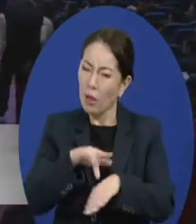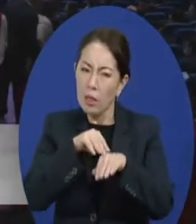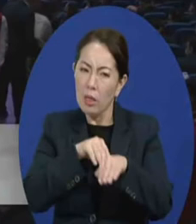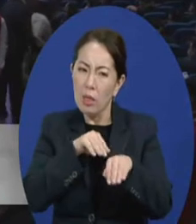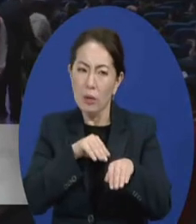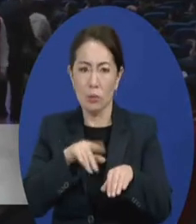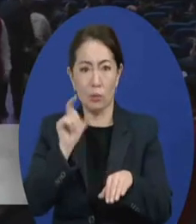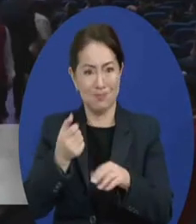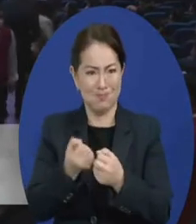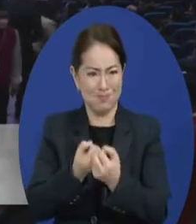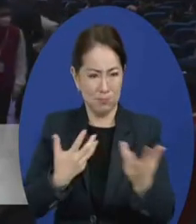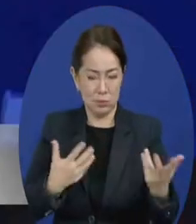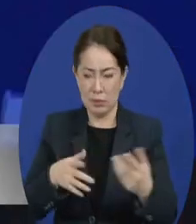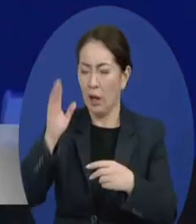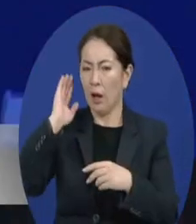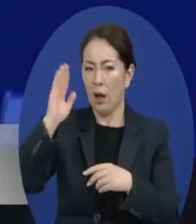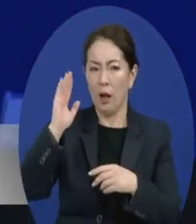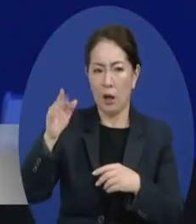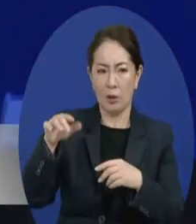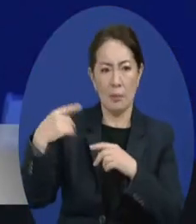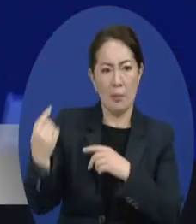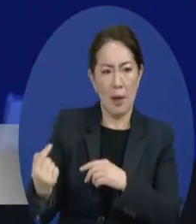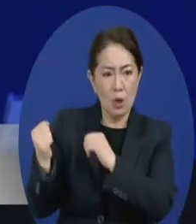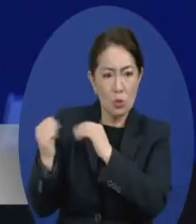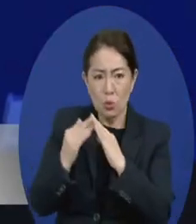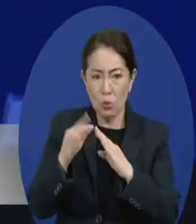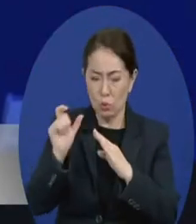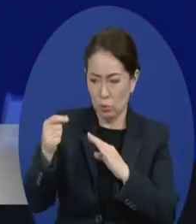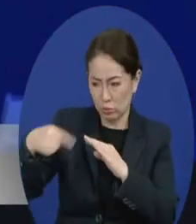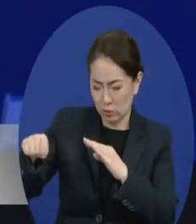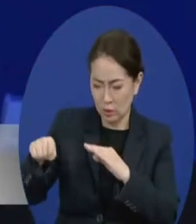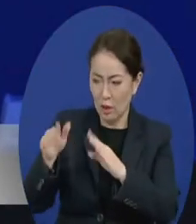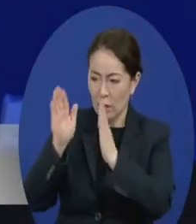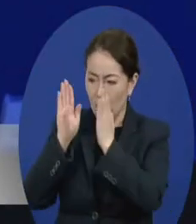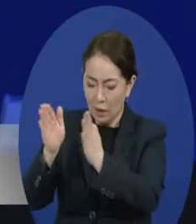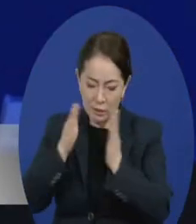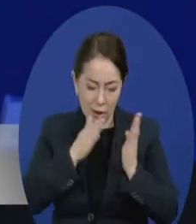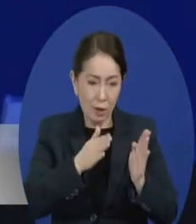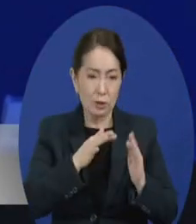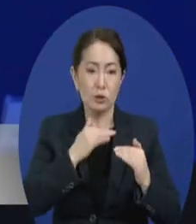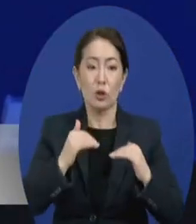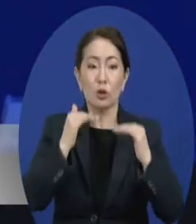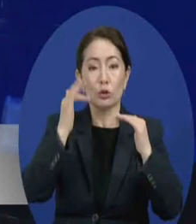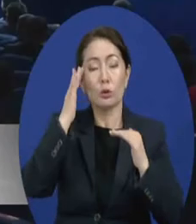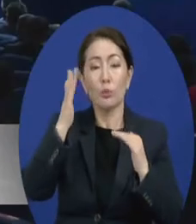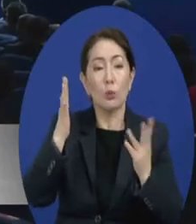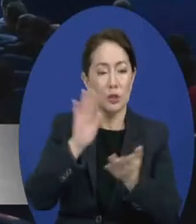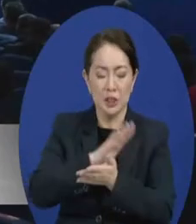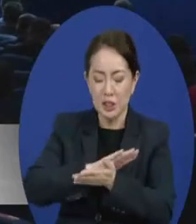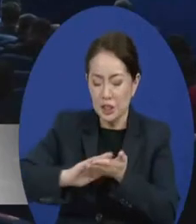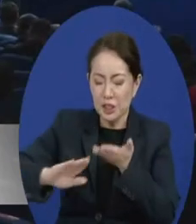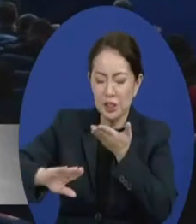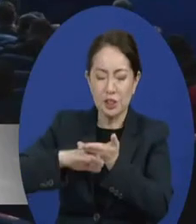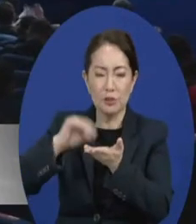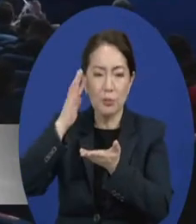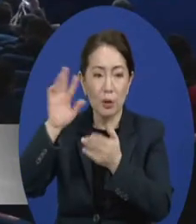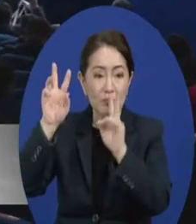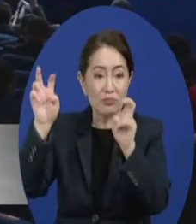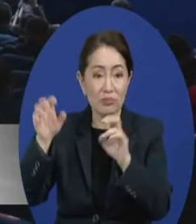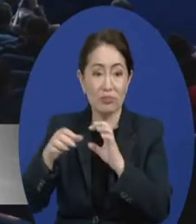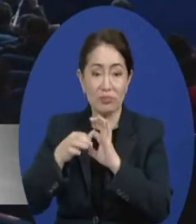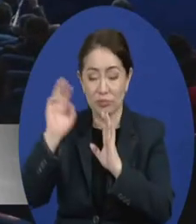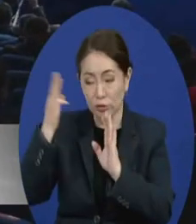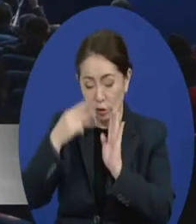хуамын тал хувь, алс хязгаар нутгаа сахин сувгаа нүүдэлчин малчинд хамтсан хөгжлийн бодлогыг Монгол Ардын нам шин сэргэлтийн бодлогоор тодорхойлсон